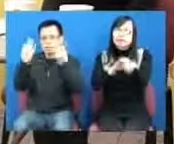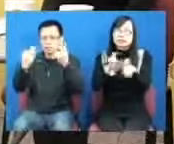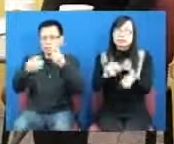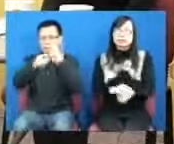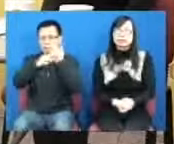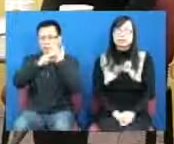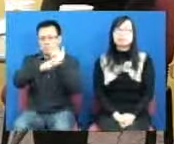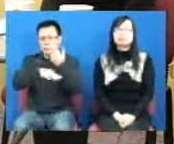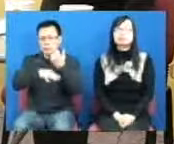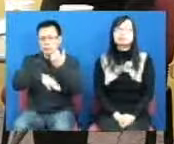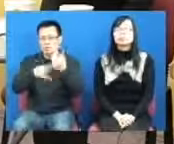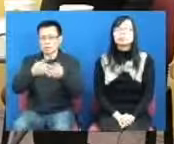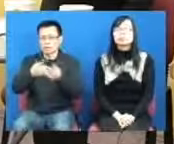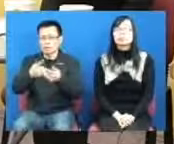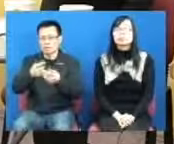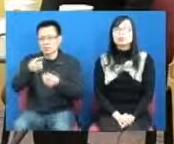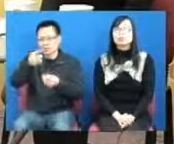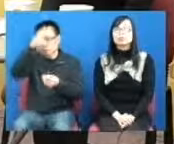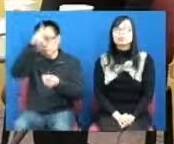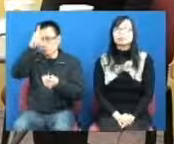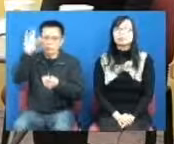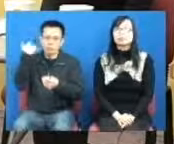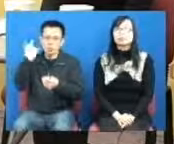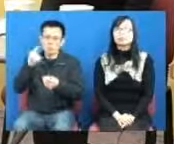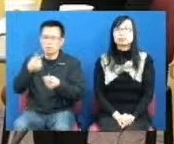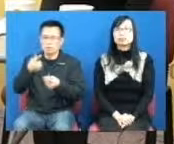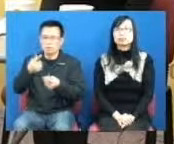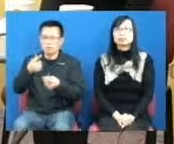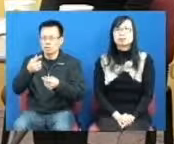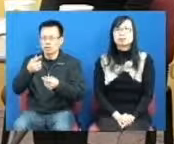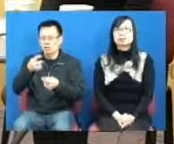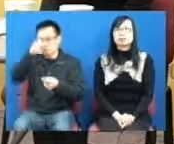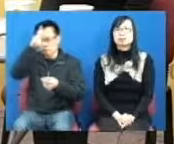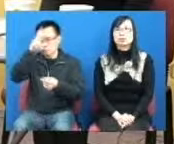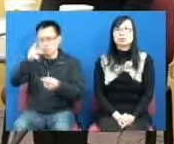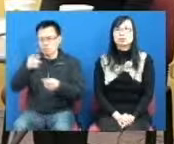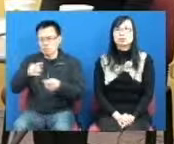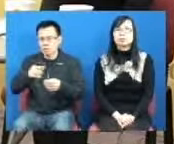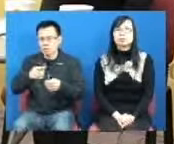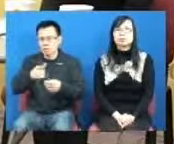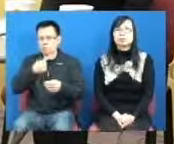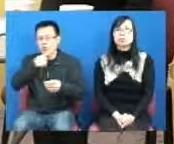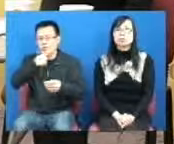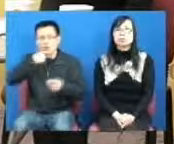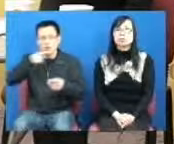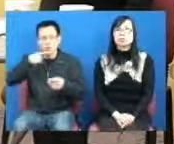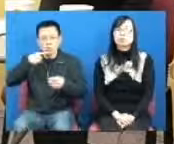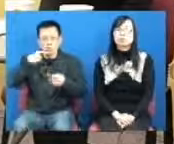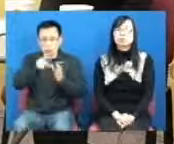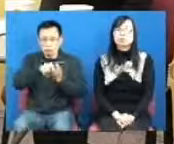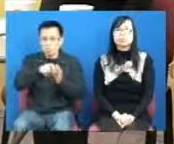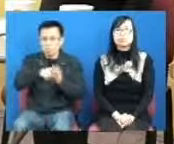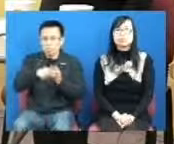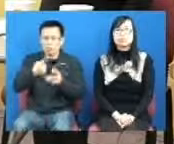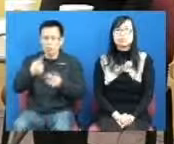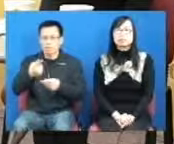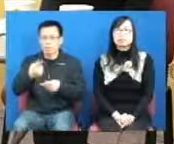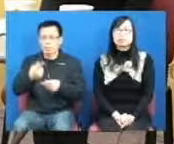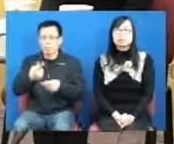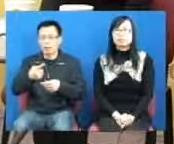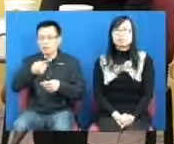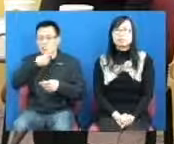其實還有一個很重要的背景就是政府經常說就是那些財赤當時政府一直很強調就是當時梁錦松就說政府要